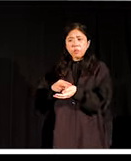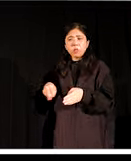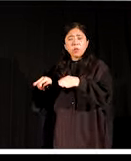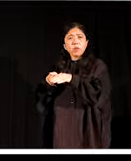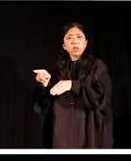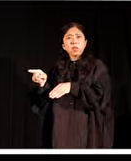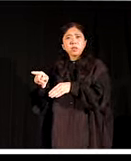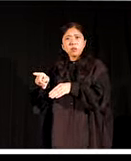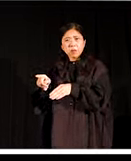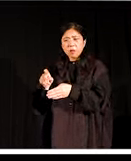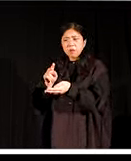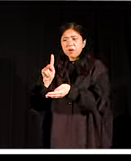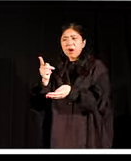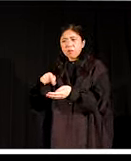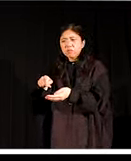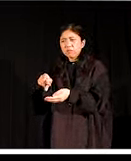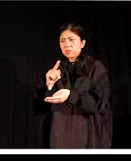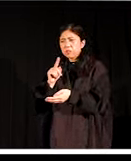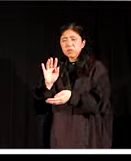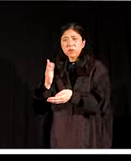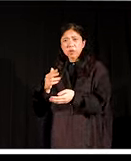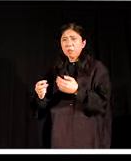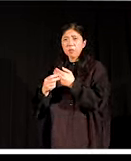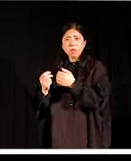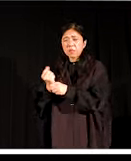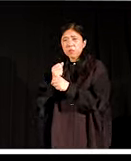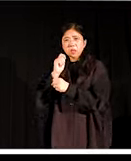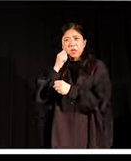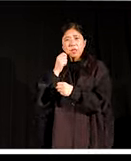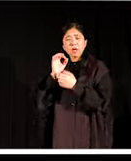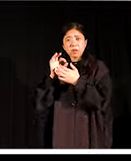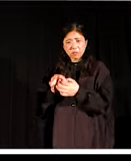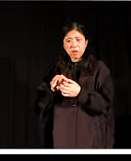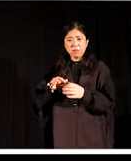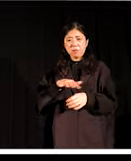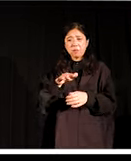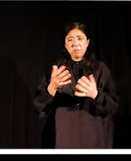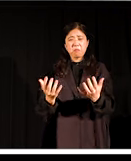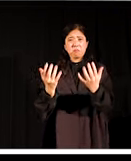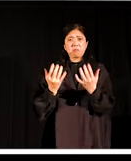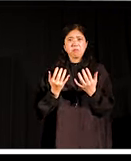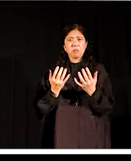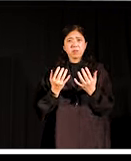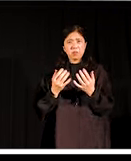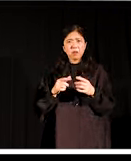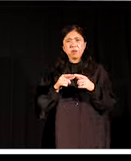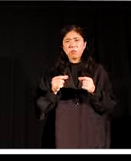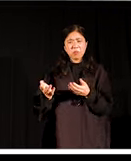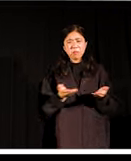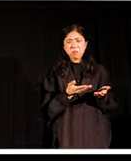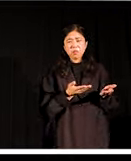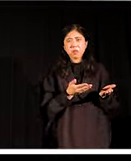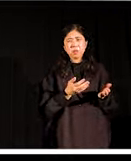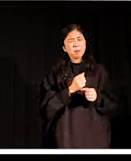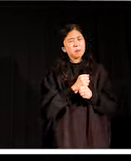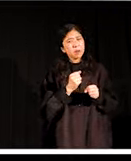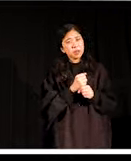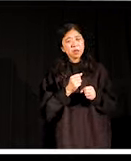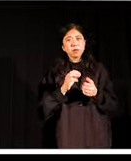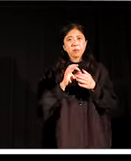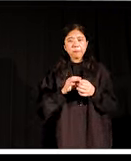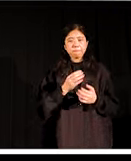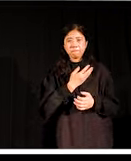てお家で見取りなさいって言われましたみたいな形で来る方がいて初めは日本に送ったりしてたんですけどとても間に合わないのでで2018年に自前